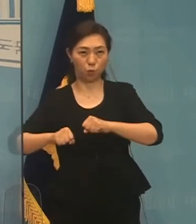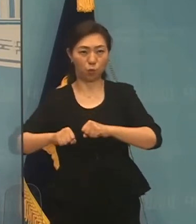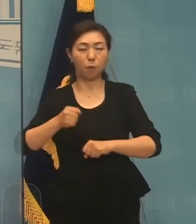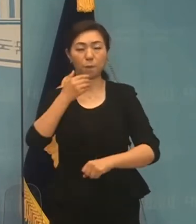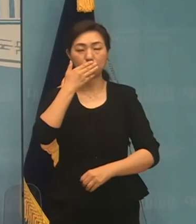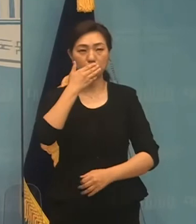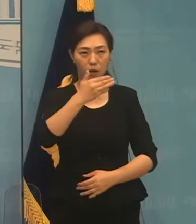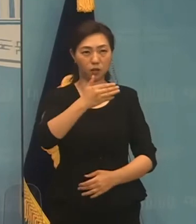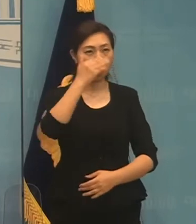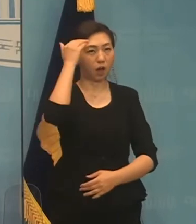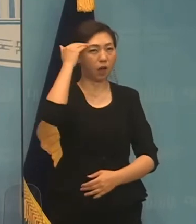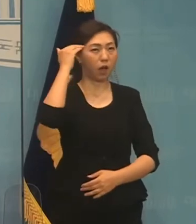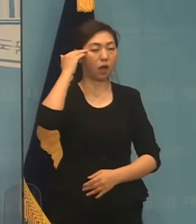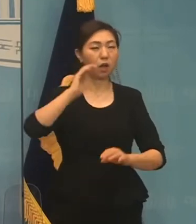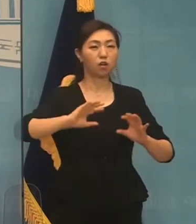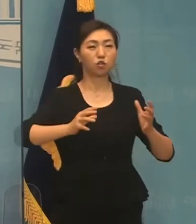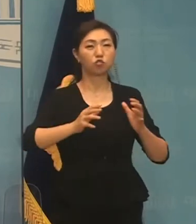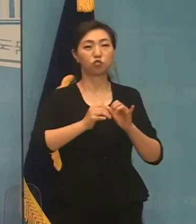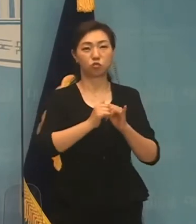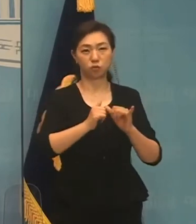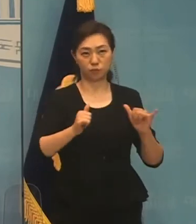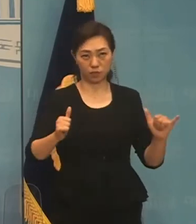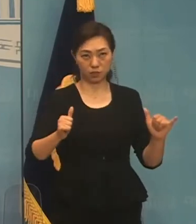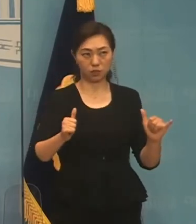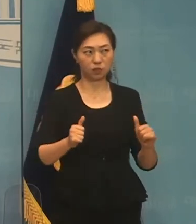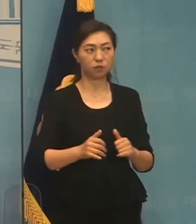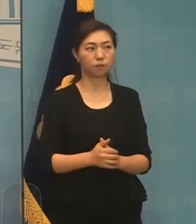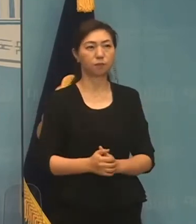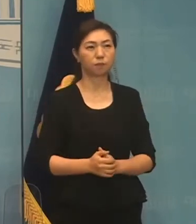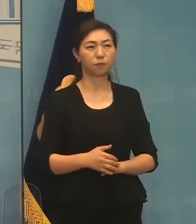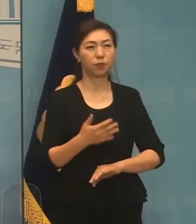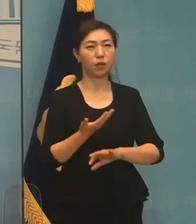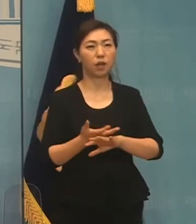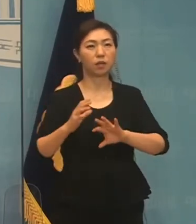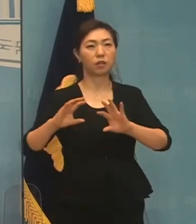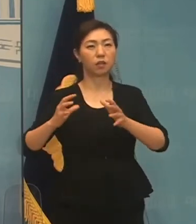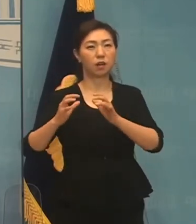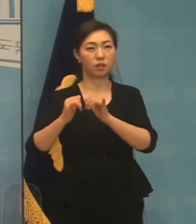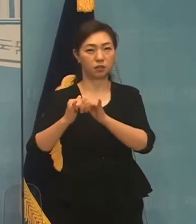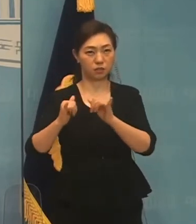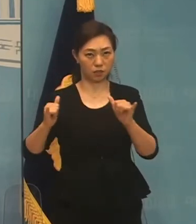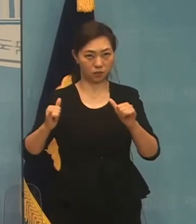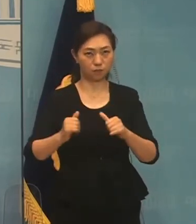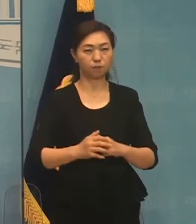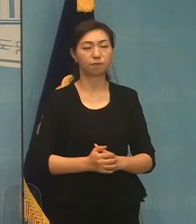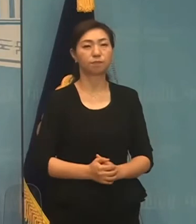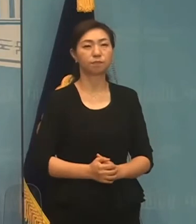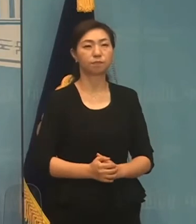대한민국 국민, 외국인,